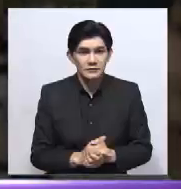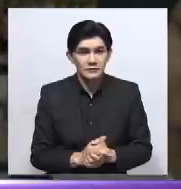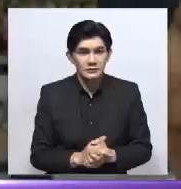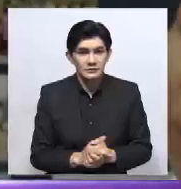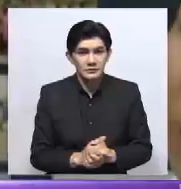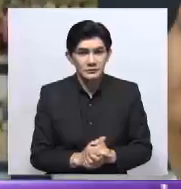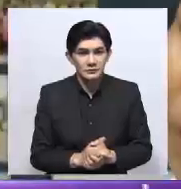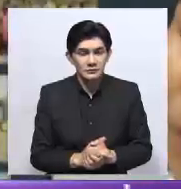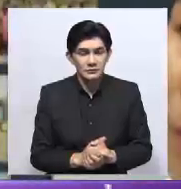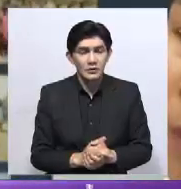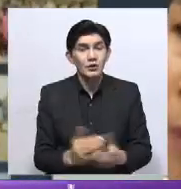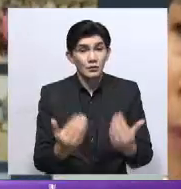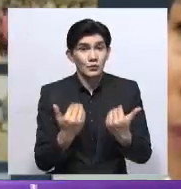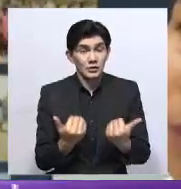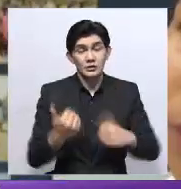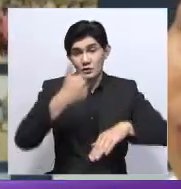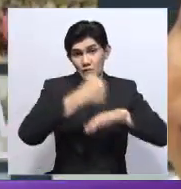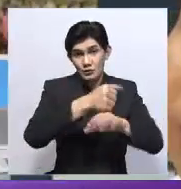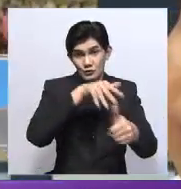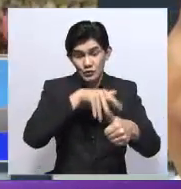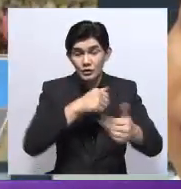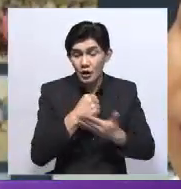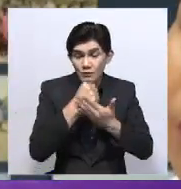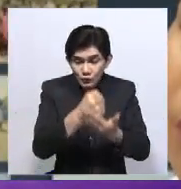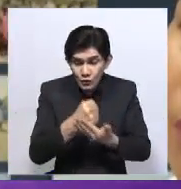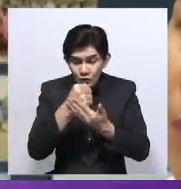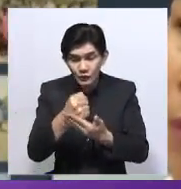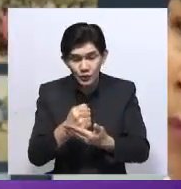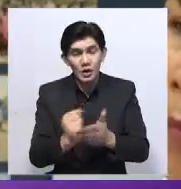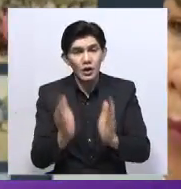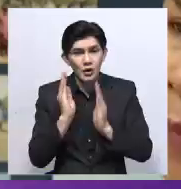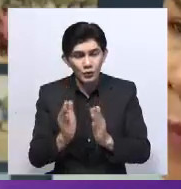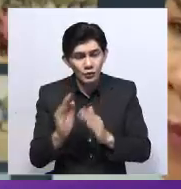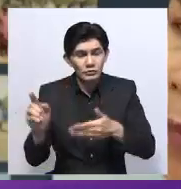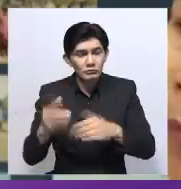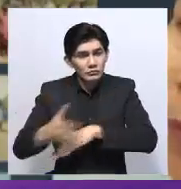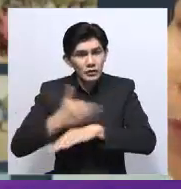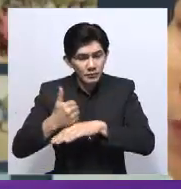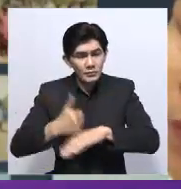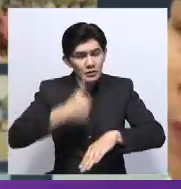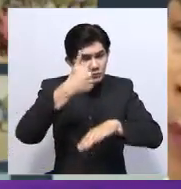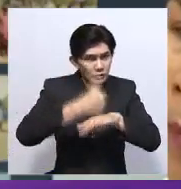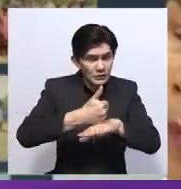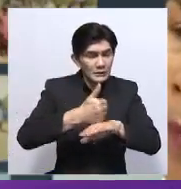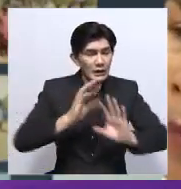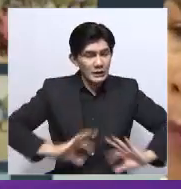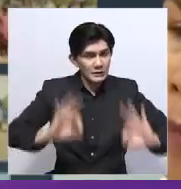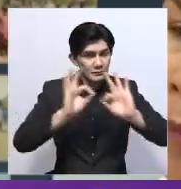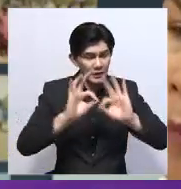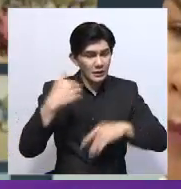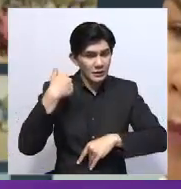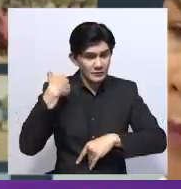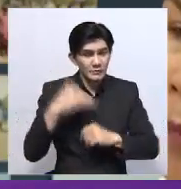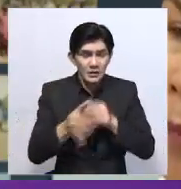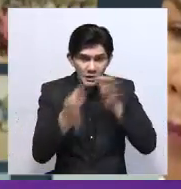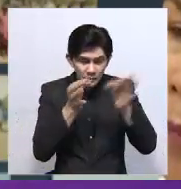ก็ต้องทำนะครับวันนี้ถ้าหากว่าผู้นำเราช่วยหัวคะแนนหรือว่าผู้นำเราที่สำคัญก็คือการ